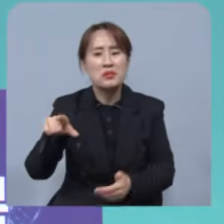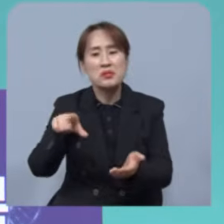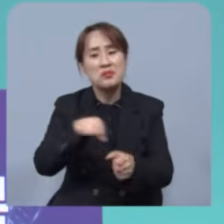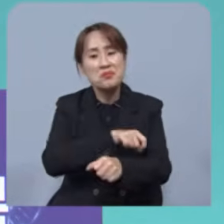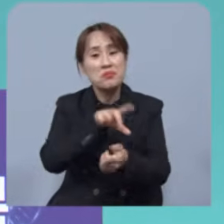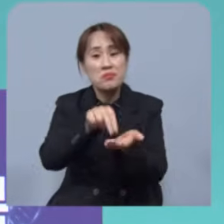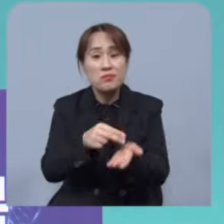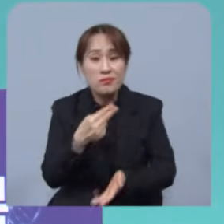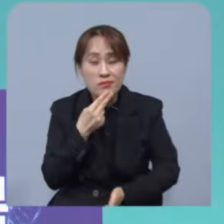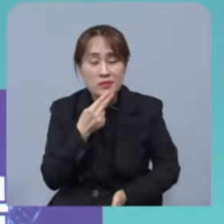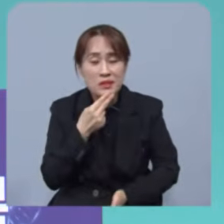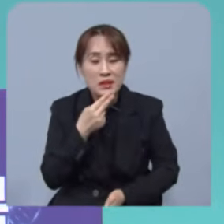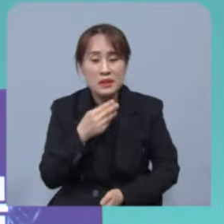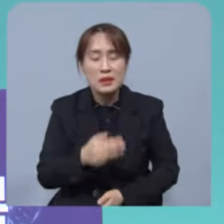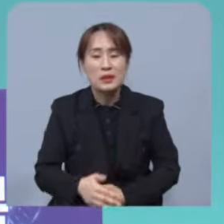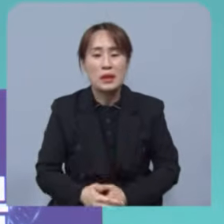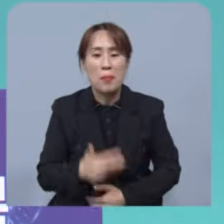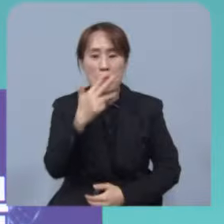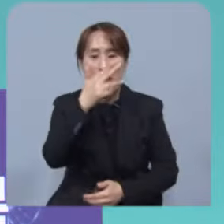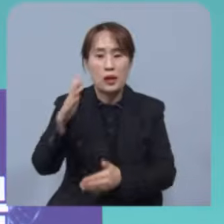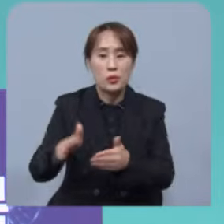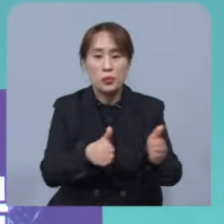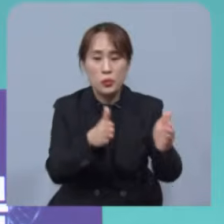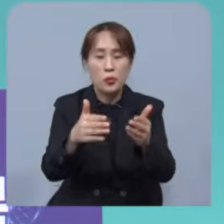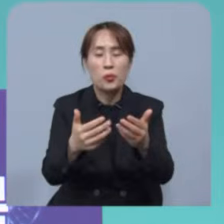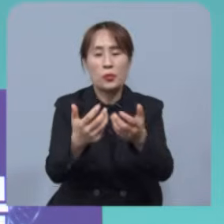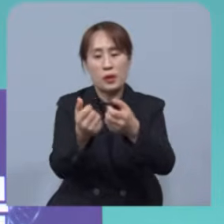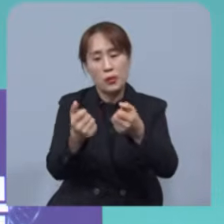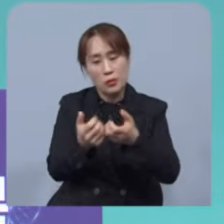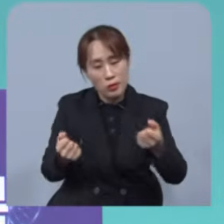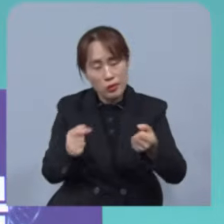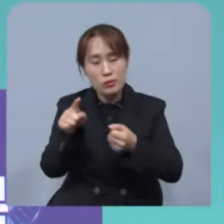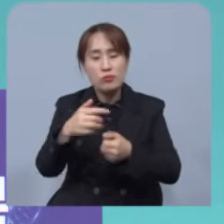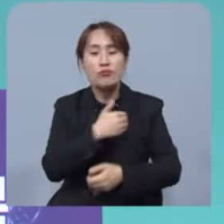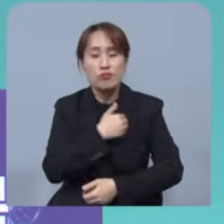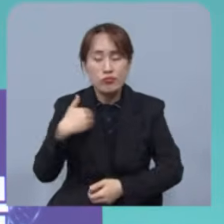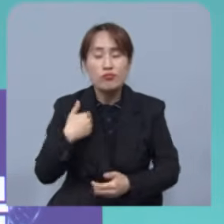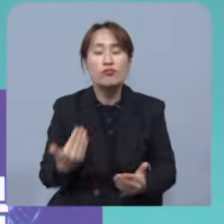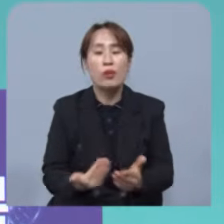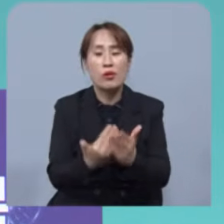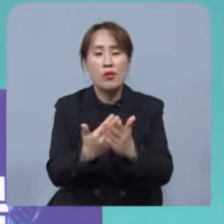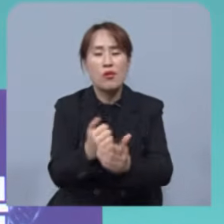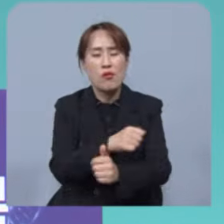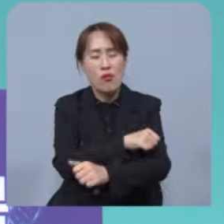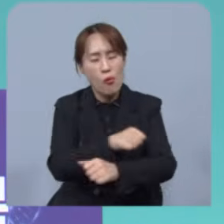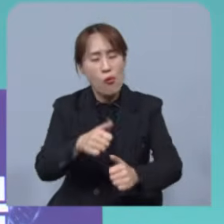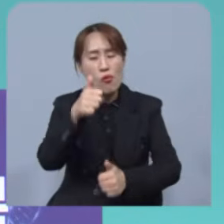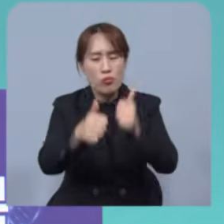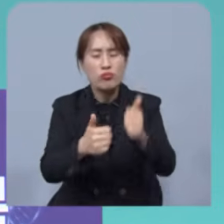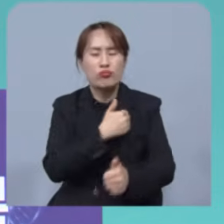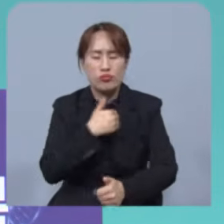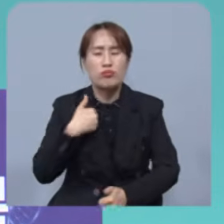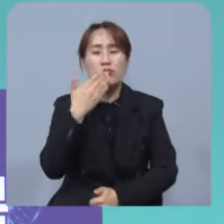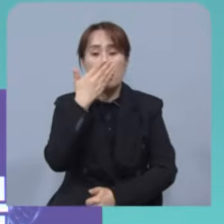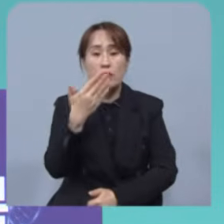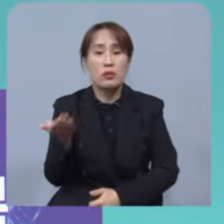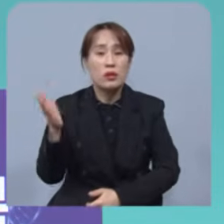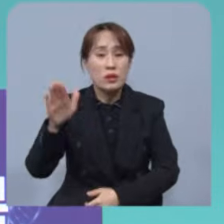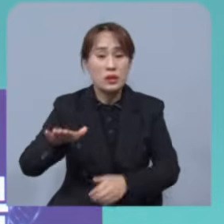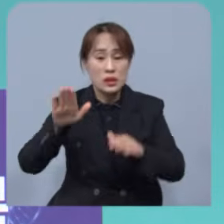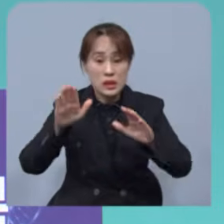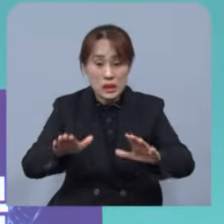없었죠. 팔도 뭐 이렇게 나눠서 해도 충분히 넓고 경쟁할 수 있었는데